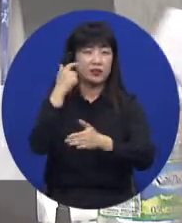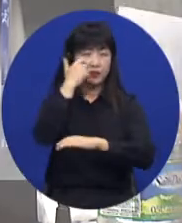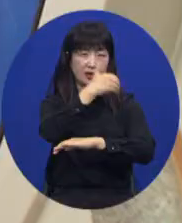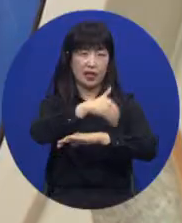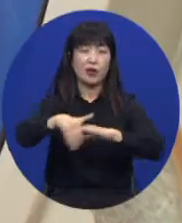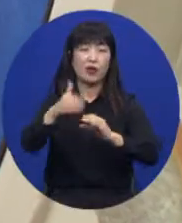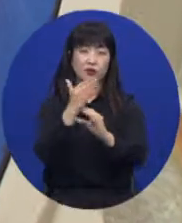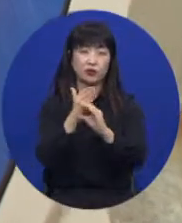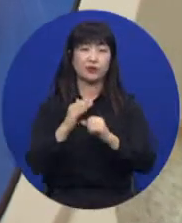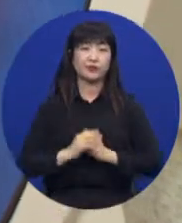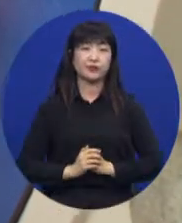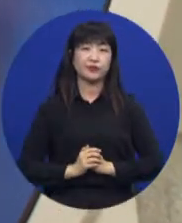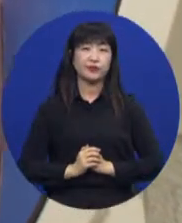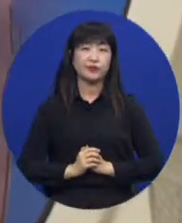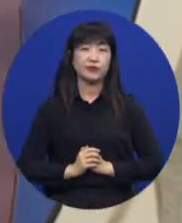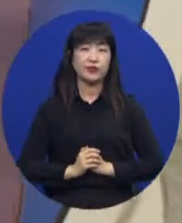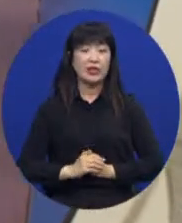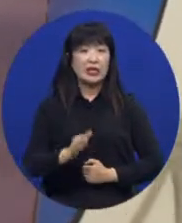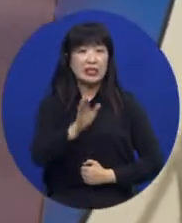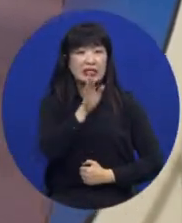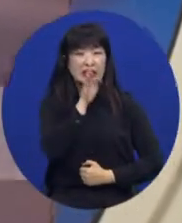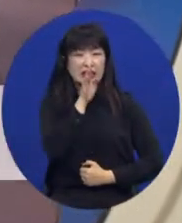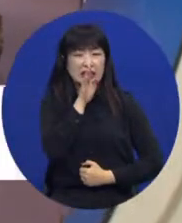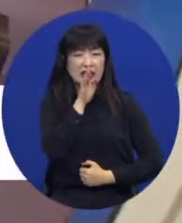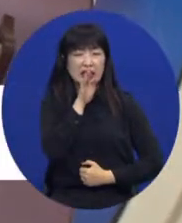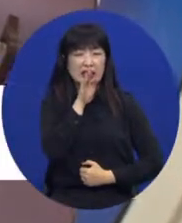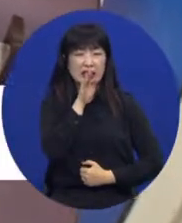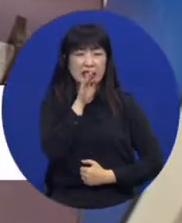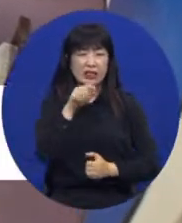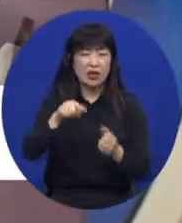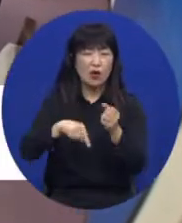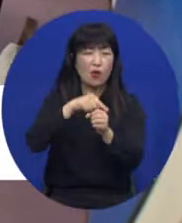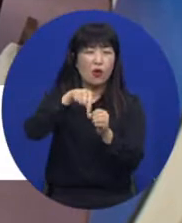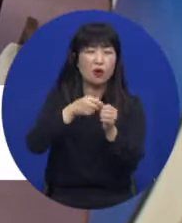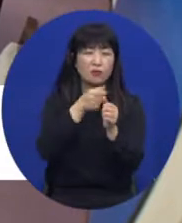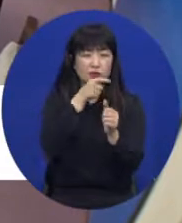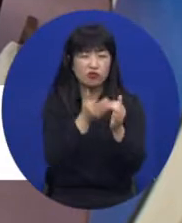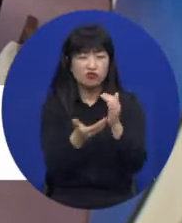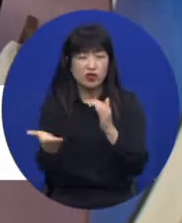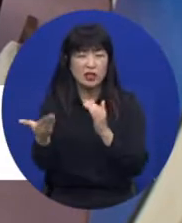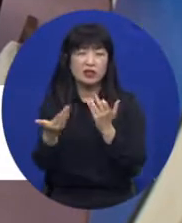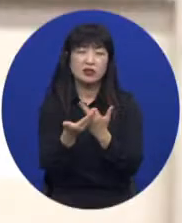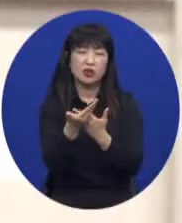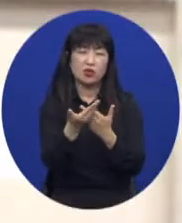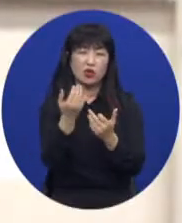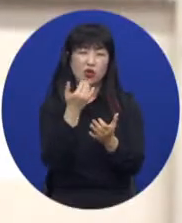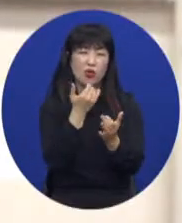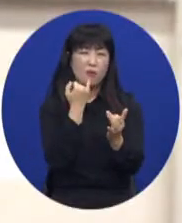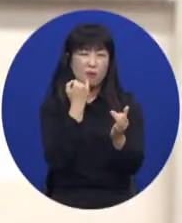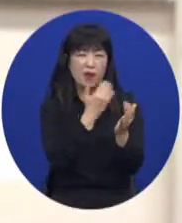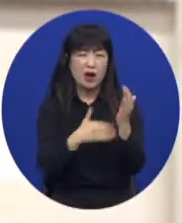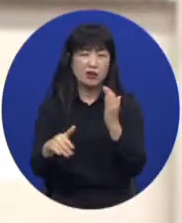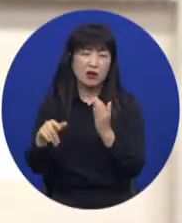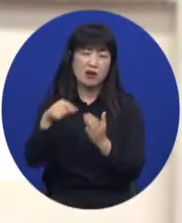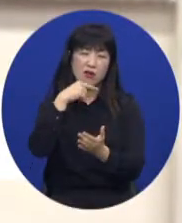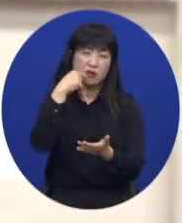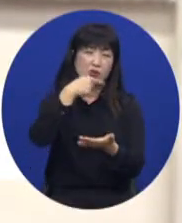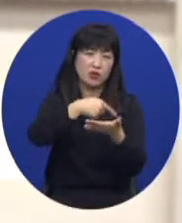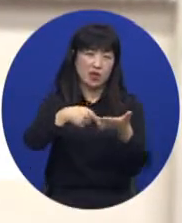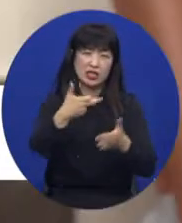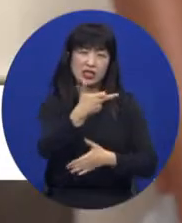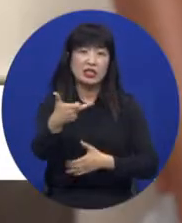계획입니다. 실제 오염수가 방류되면 제주 바다도 심각한 악영향이 우려되는